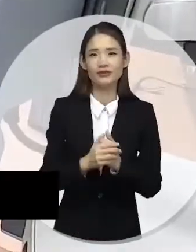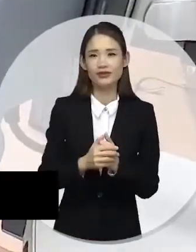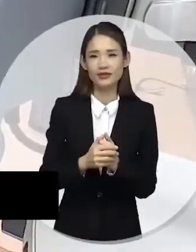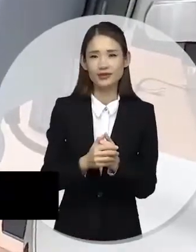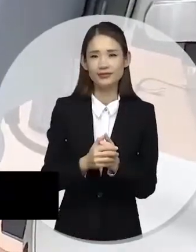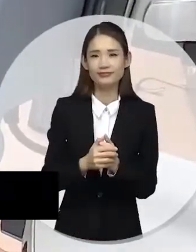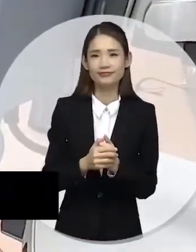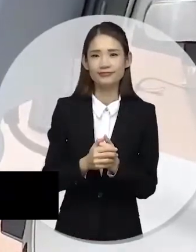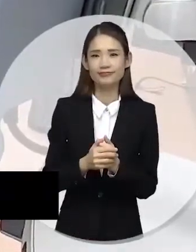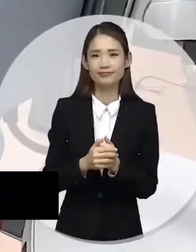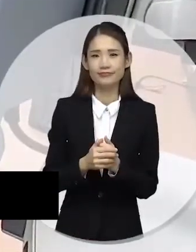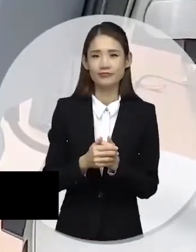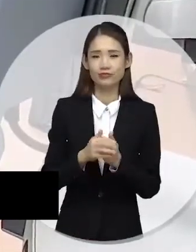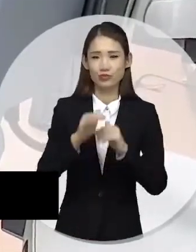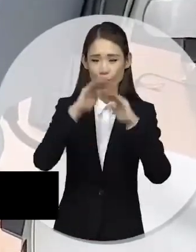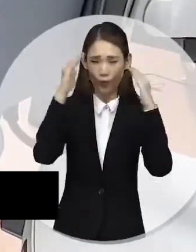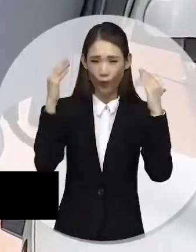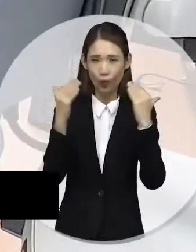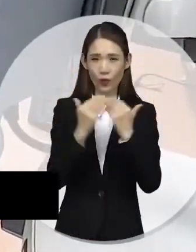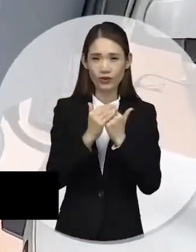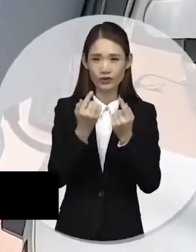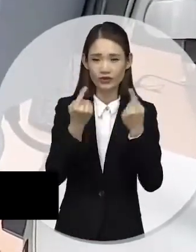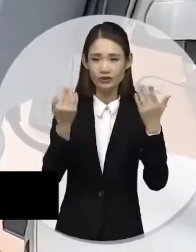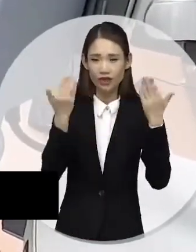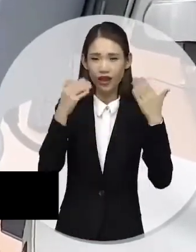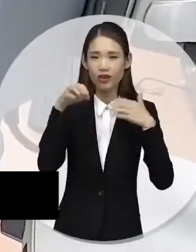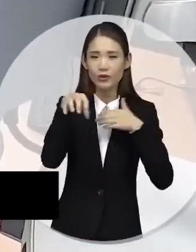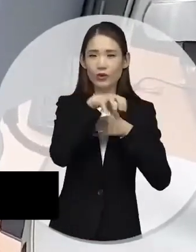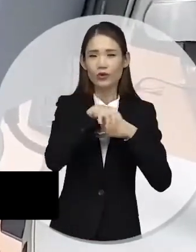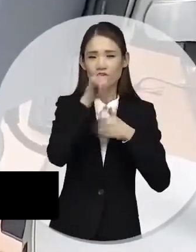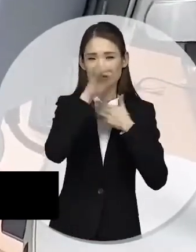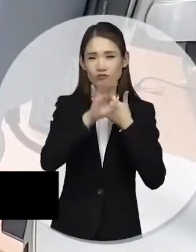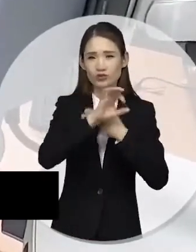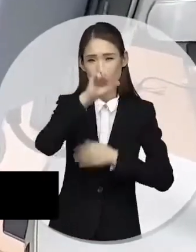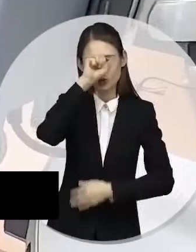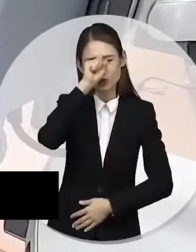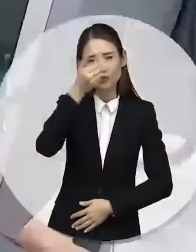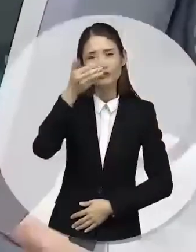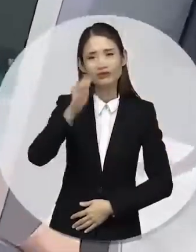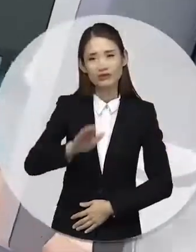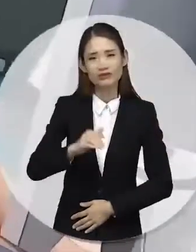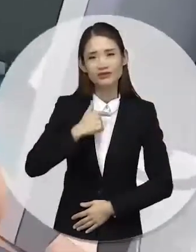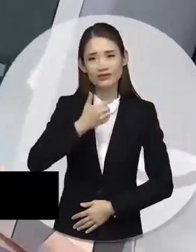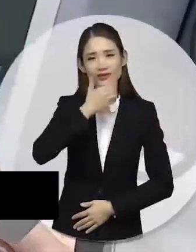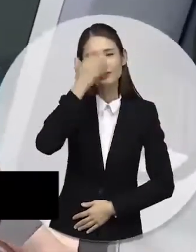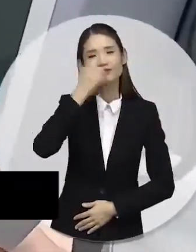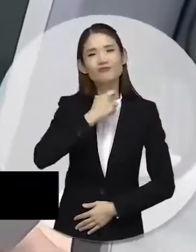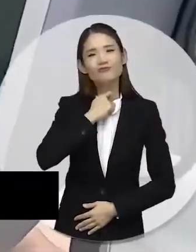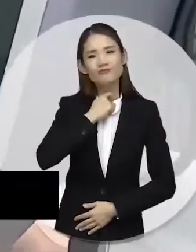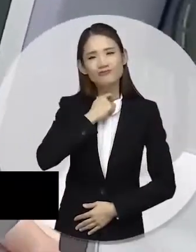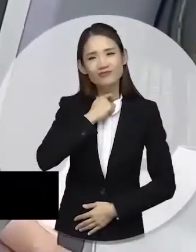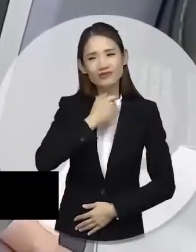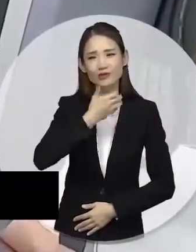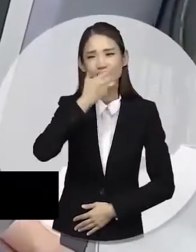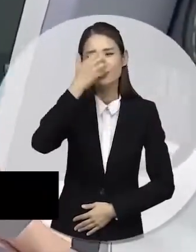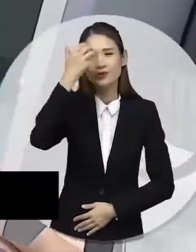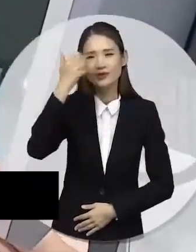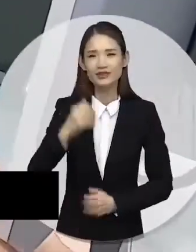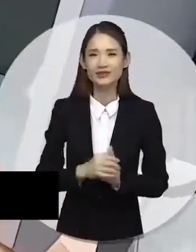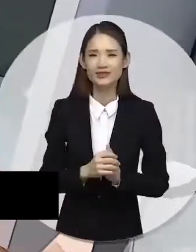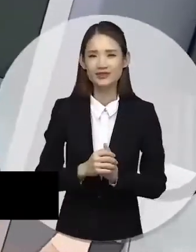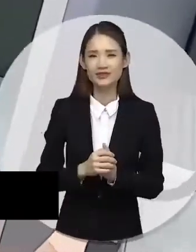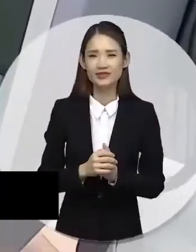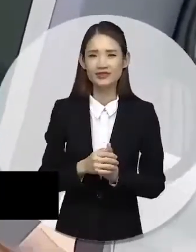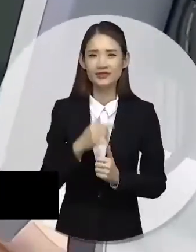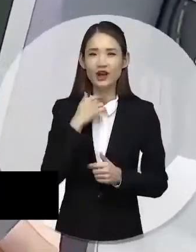그래서 이게 진짜 이런 것들이 모든 대학교에 있으면 정말 그건데 그게 내 로망이야. 오늘의 로망 타령. 나